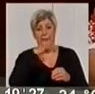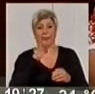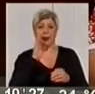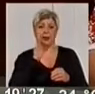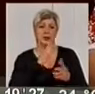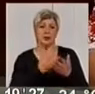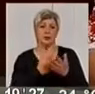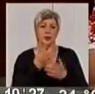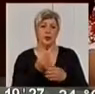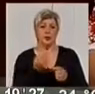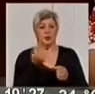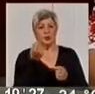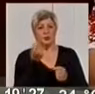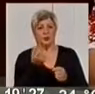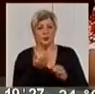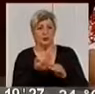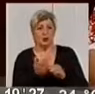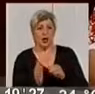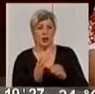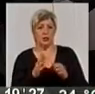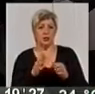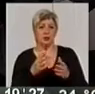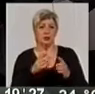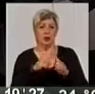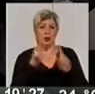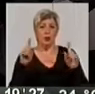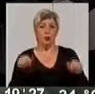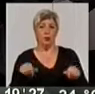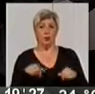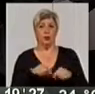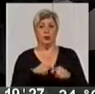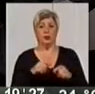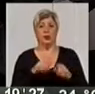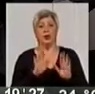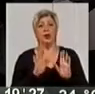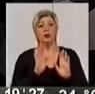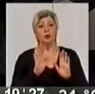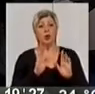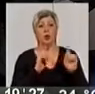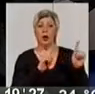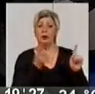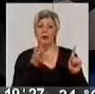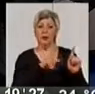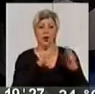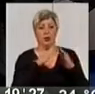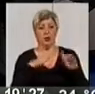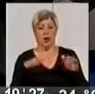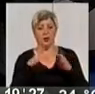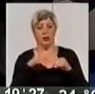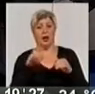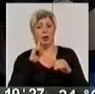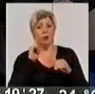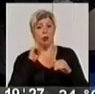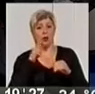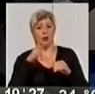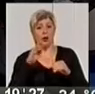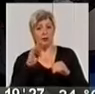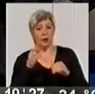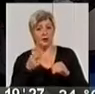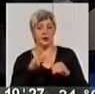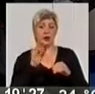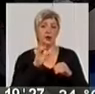тільки, я повторюю, в Молоду гвардію і в Артек. Молода гвардія у нас Одеса, Артек у нас на сьогодні місто Київ. А